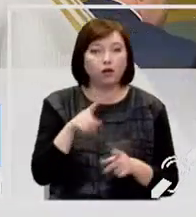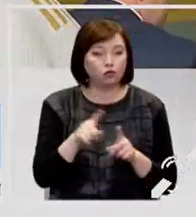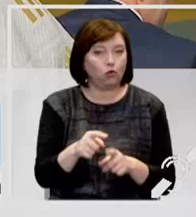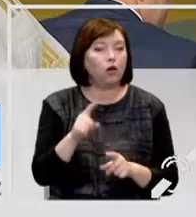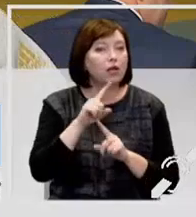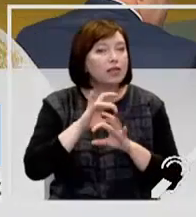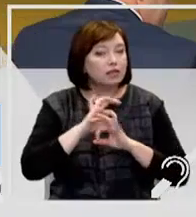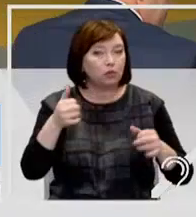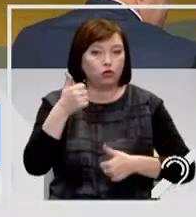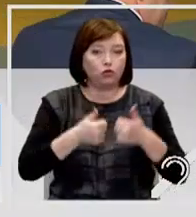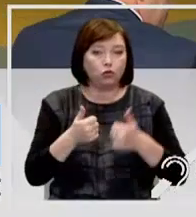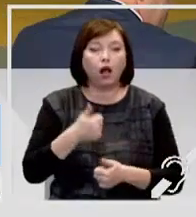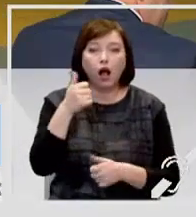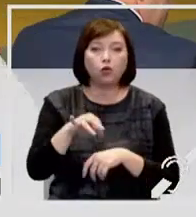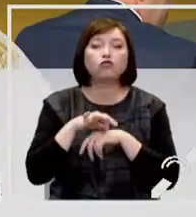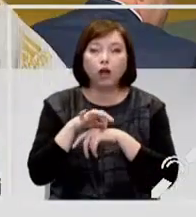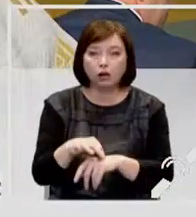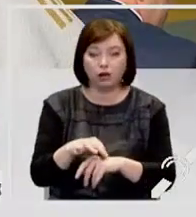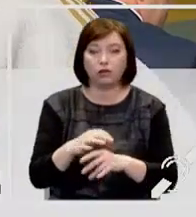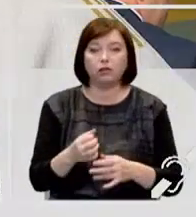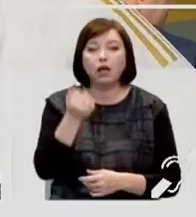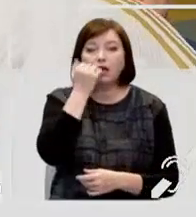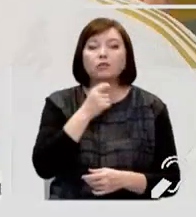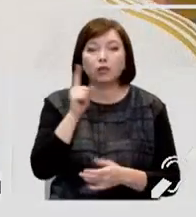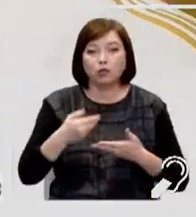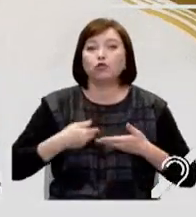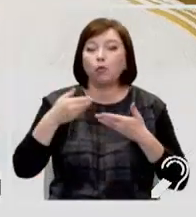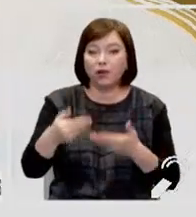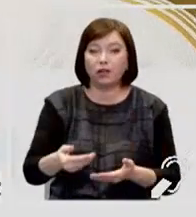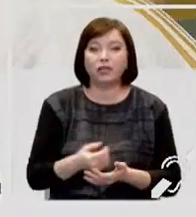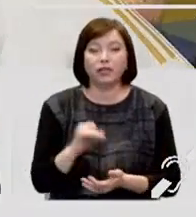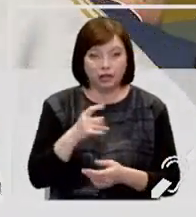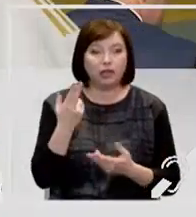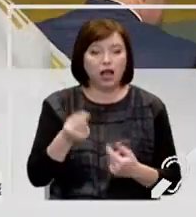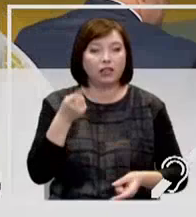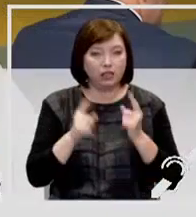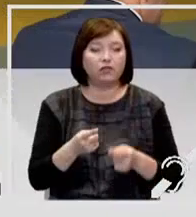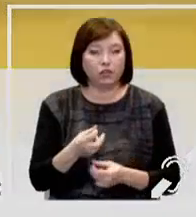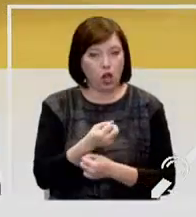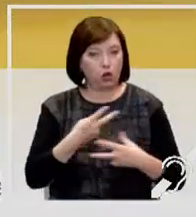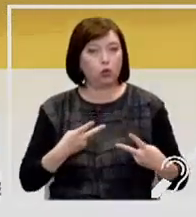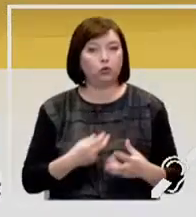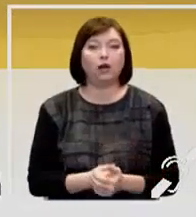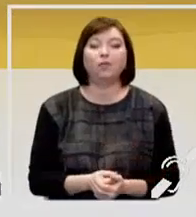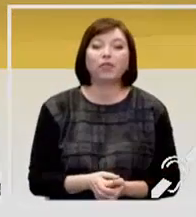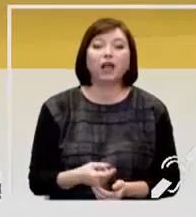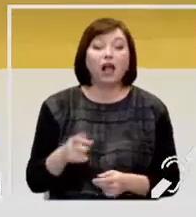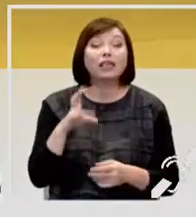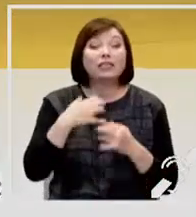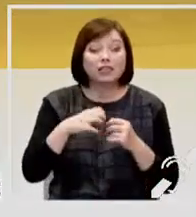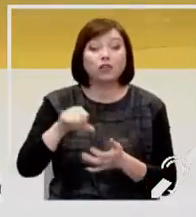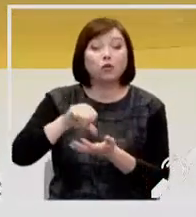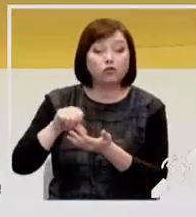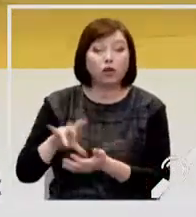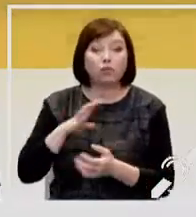турнир проходит, очень хорошая организация. Спасибо большое, что пригласили, реально круто. Молдова очень крутой город. Printre participanți au fost